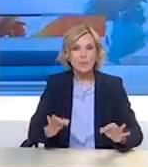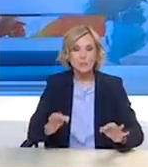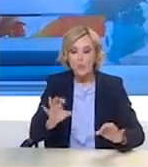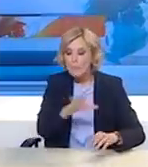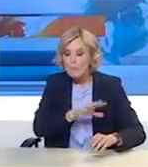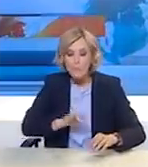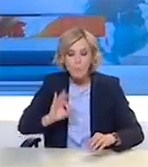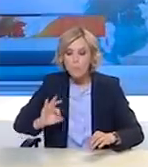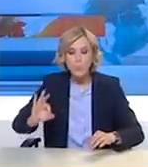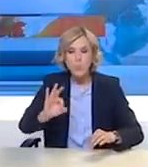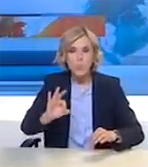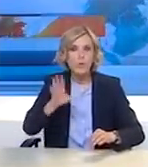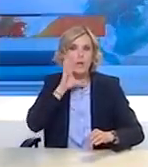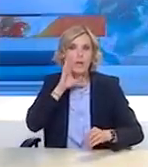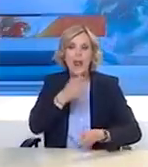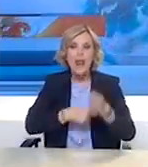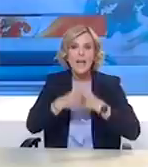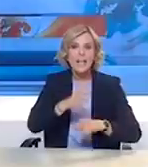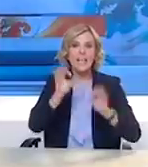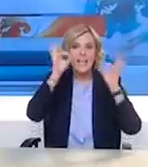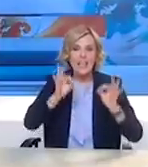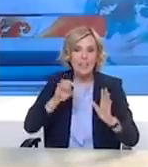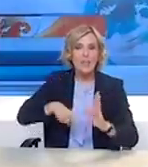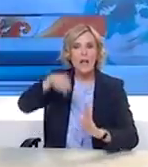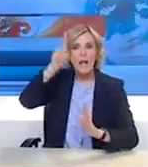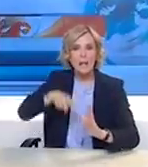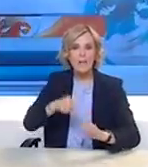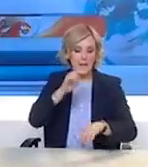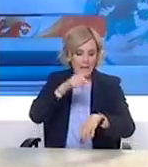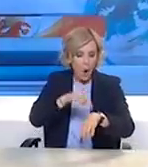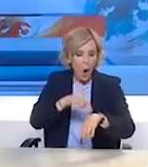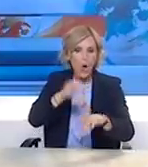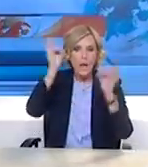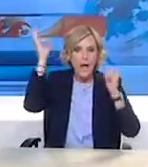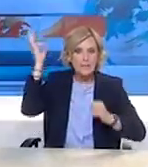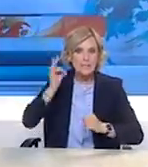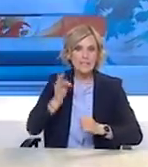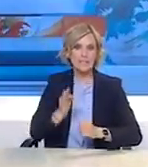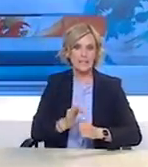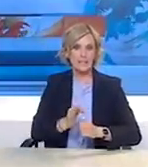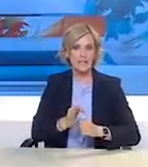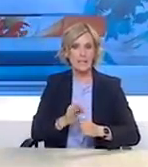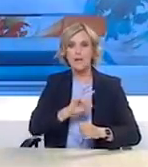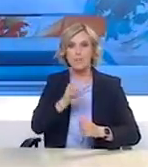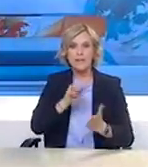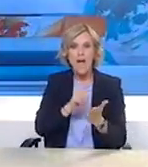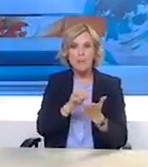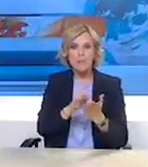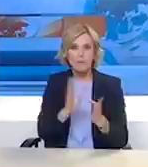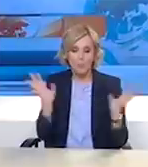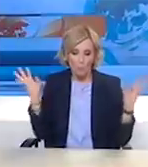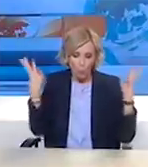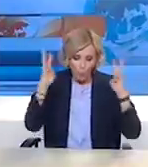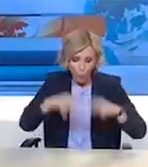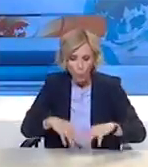θα λειτουργούν παράλληλα κατά την ίδια μέρα και τις ίδιες ώρες με τις λαϊκές αγορές που ήδη είναι γνωστές, έτσι ώστε να αποφεύγεται το φαινόμενο συγχρονισμού